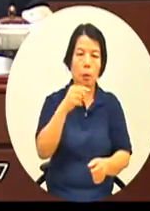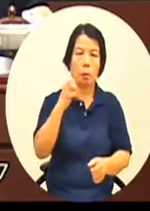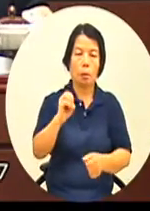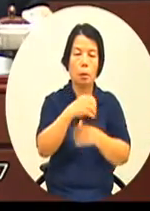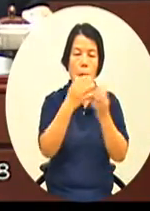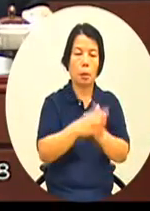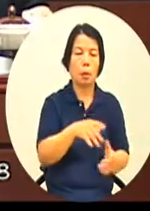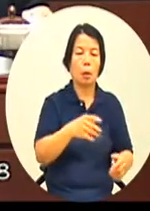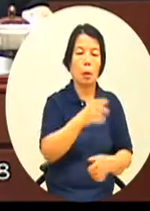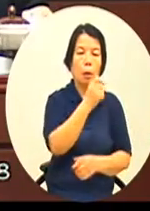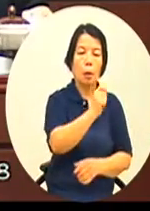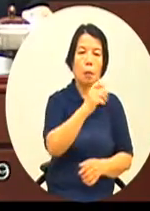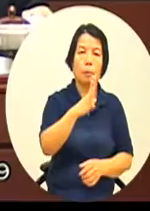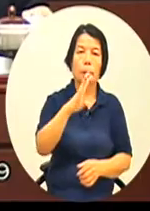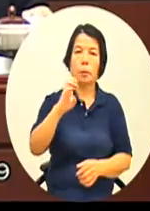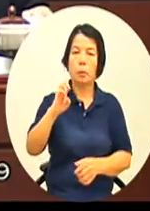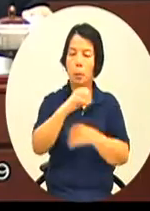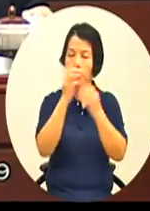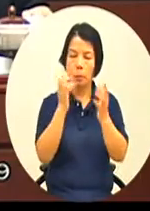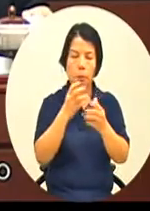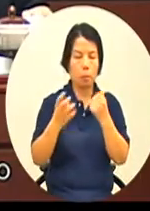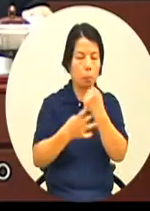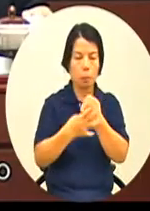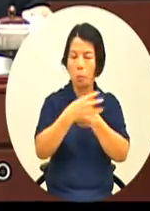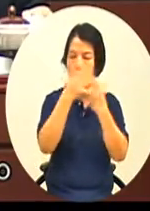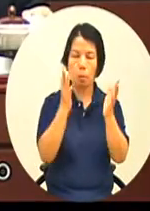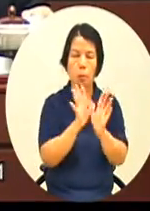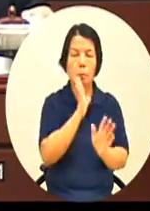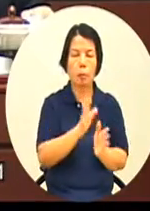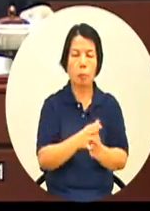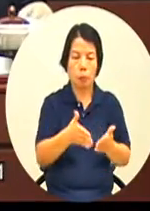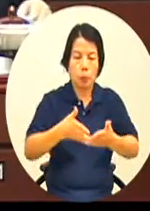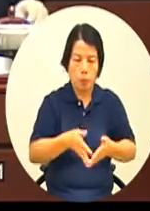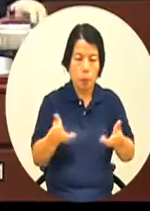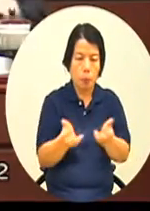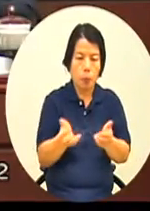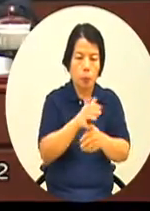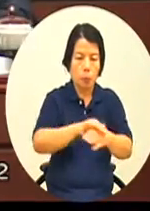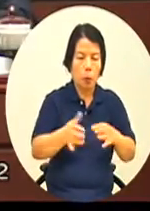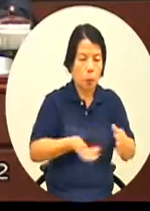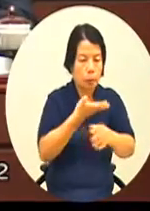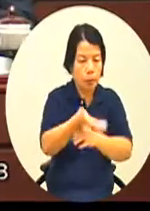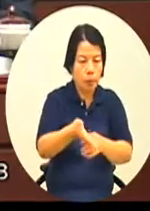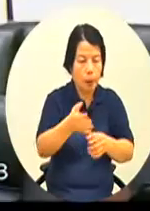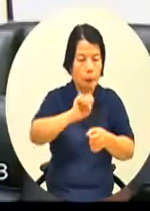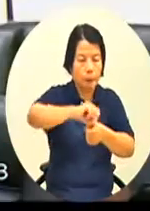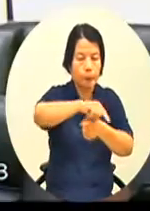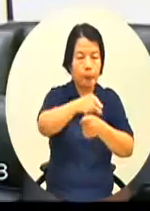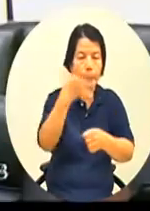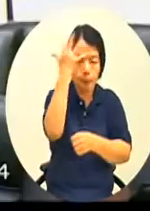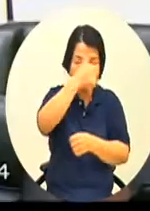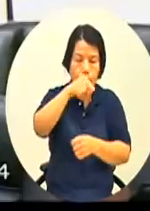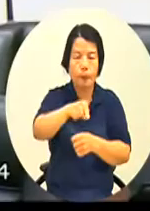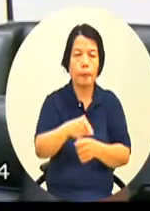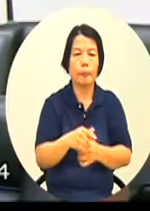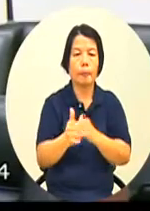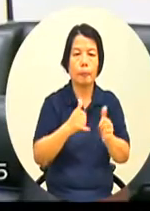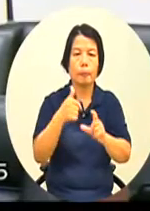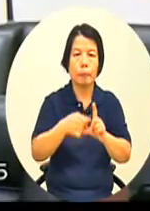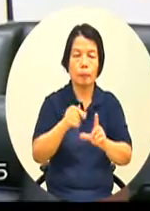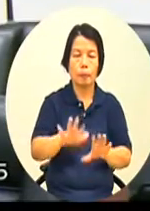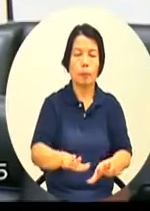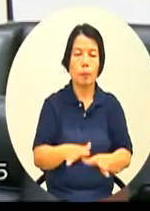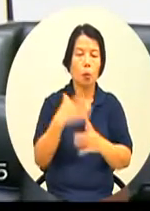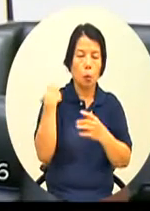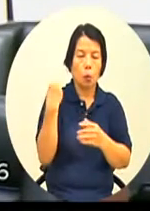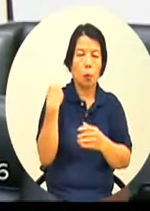我们会持续来进行这个推动，那也希望能够打造成一个高龄友善城市。 谢谢。那原高雄市的清风跟蓝田人